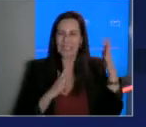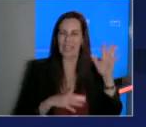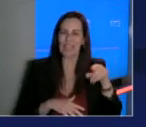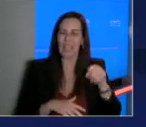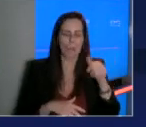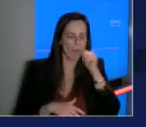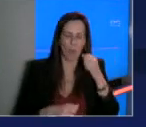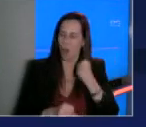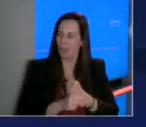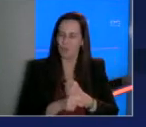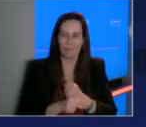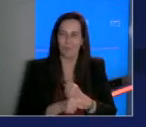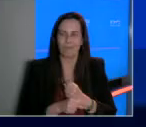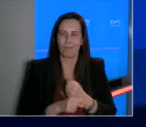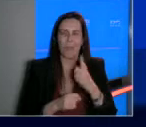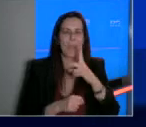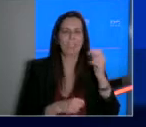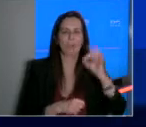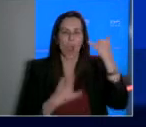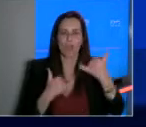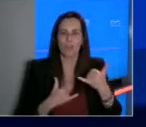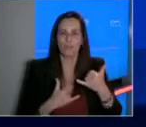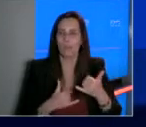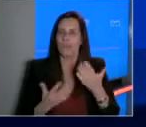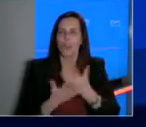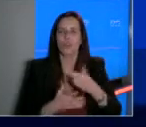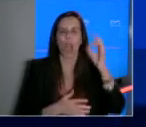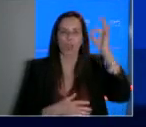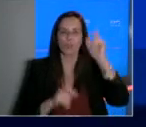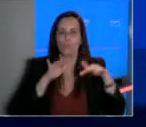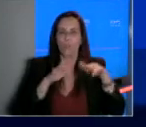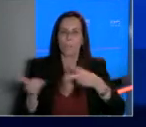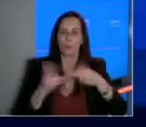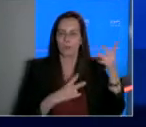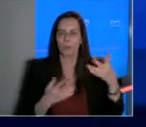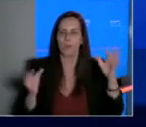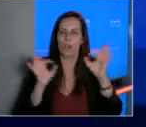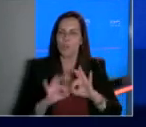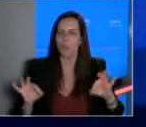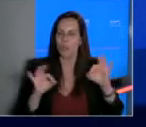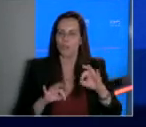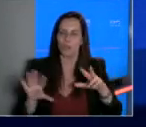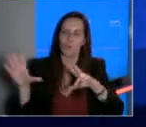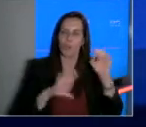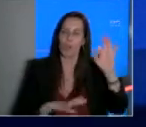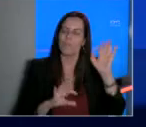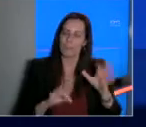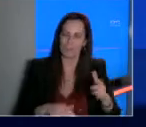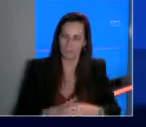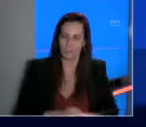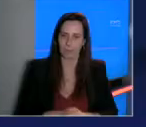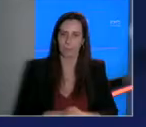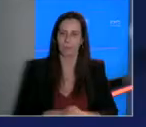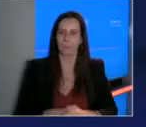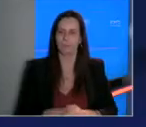ככה ביום יום עובדת ב-120%, אז עכשיו היא נכנסת ל-170%, בלי שום ספר. שאומרים 800%, אבל בסדר, היית